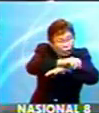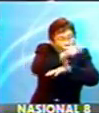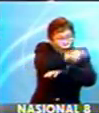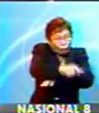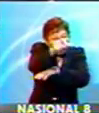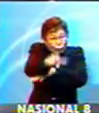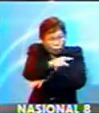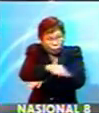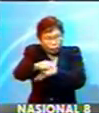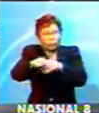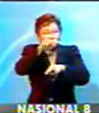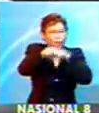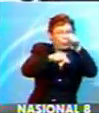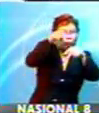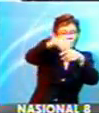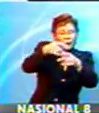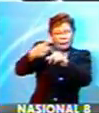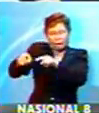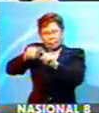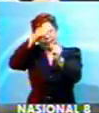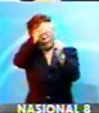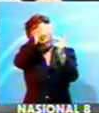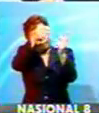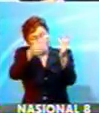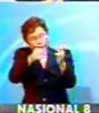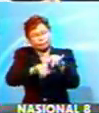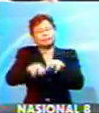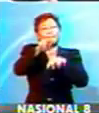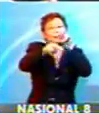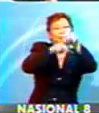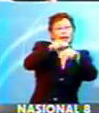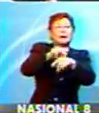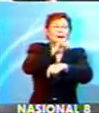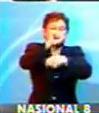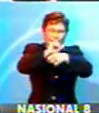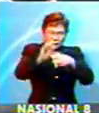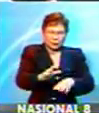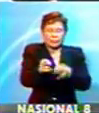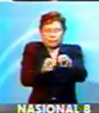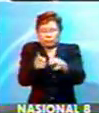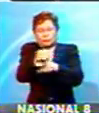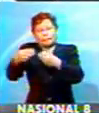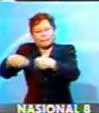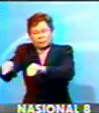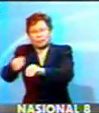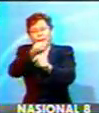penyelarasan perlu dilakukan dalam pelbagai aspek seperti tenaga kerja pengurusan dan